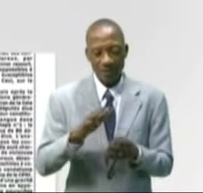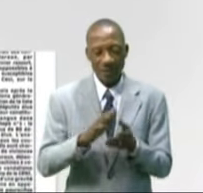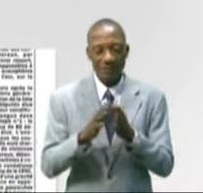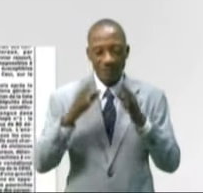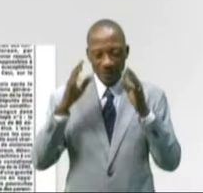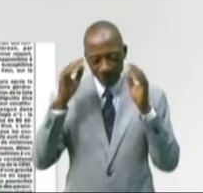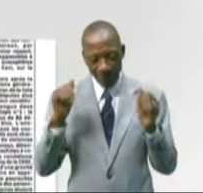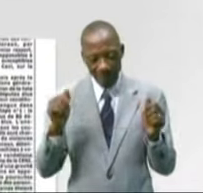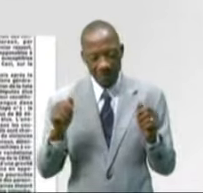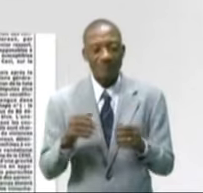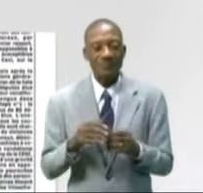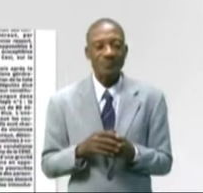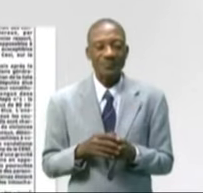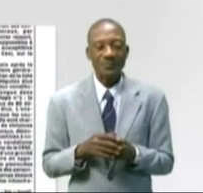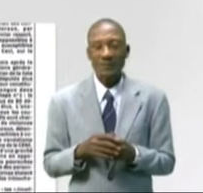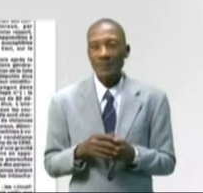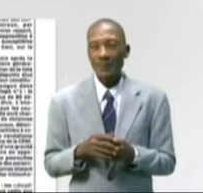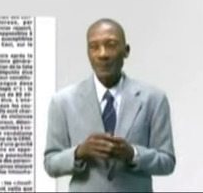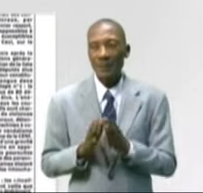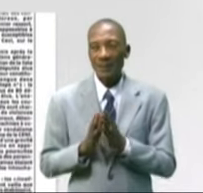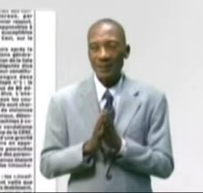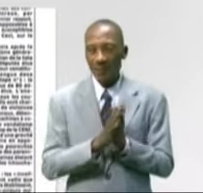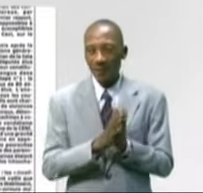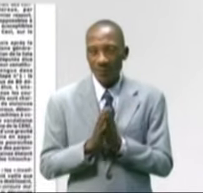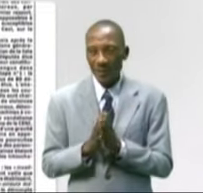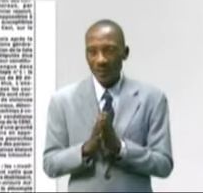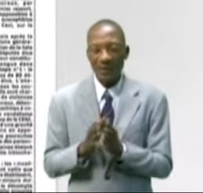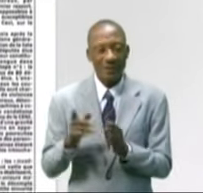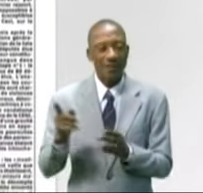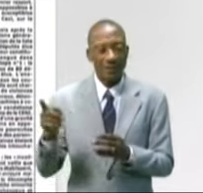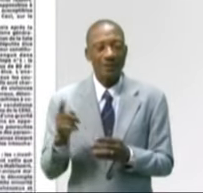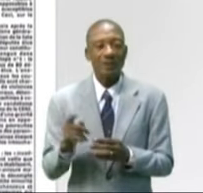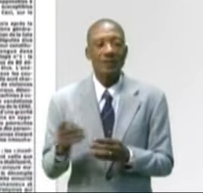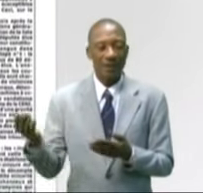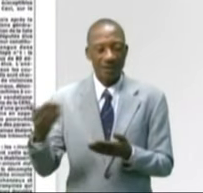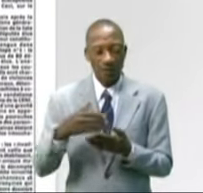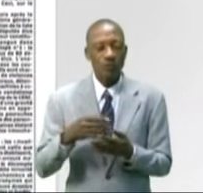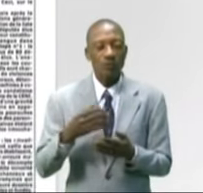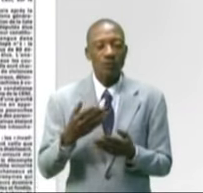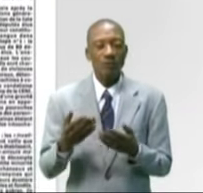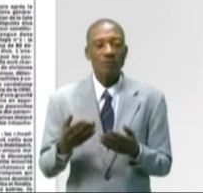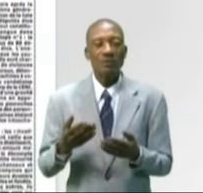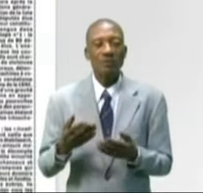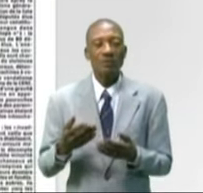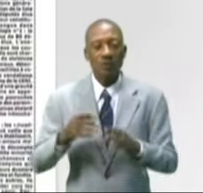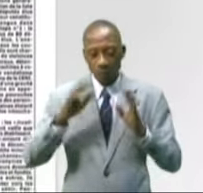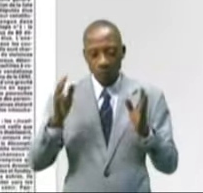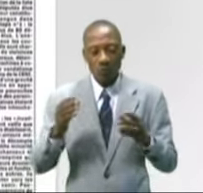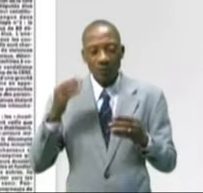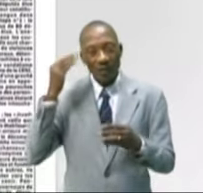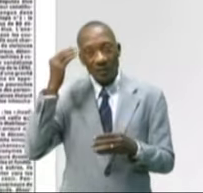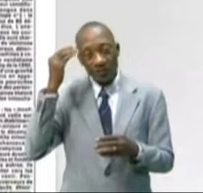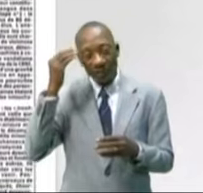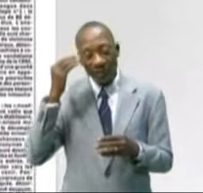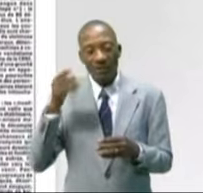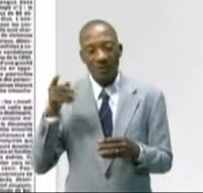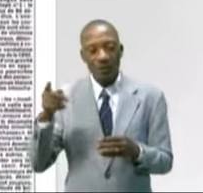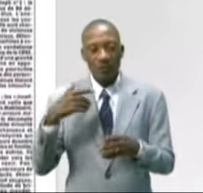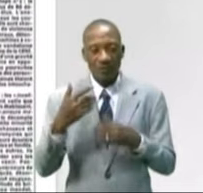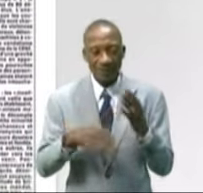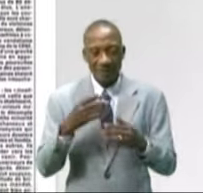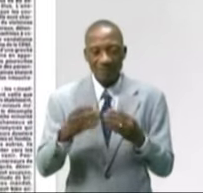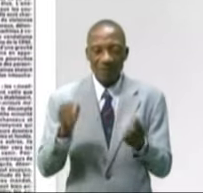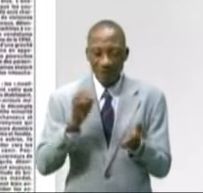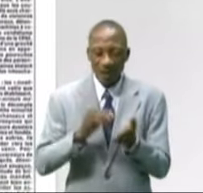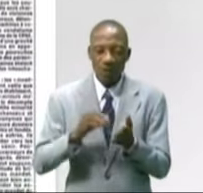Vital Kamerhe partait avec la faveur des pronostics. Son élection à la présidence de la Chambre basse du Parlement vient